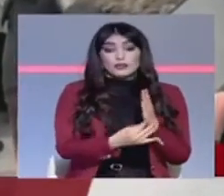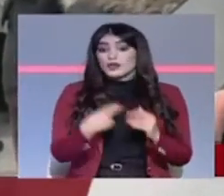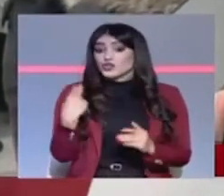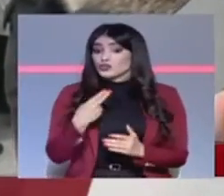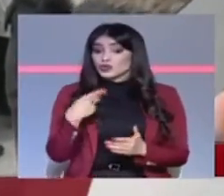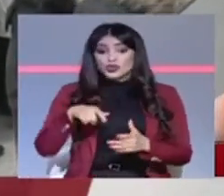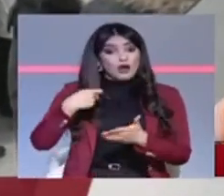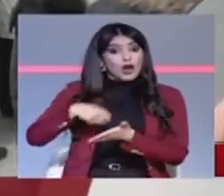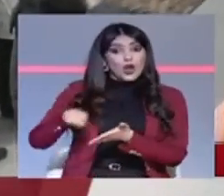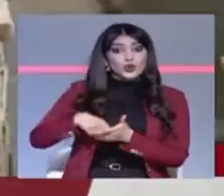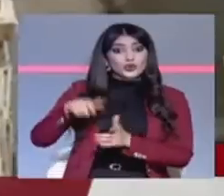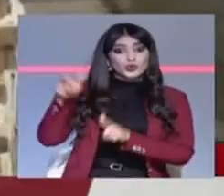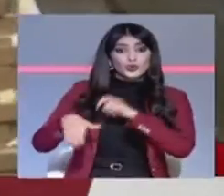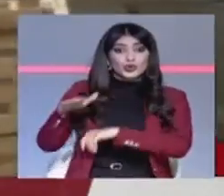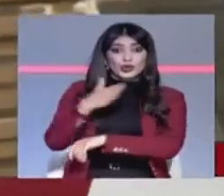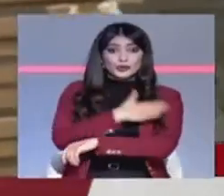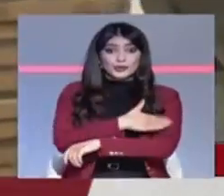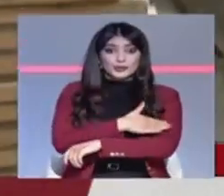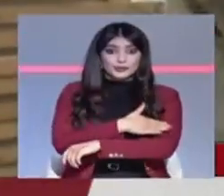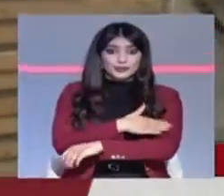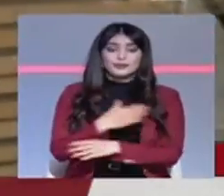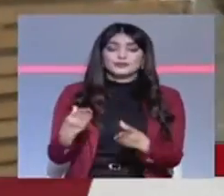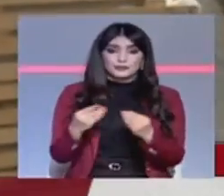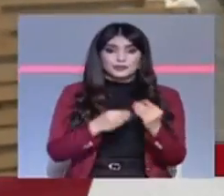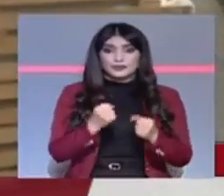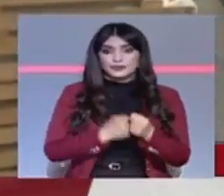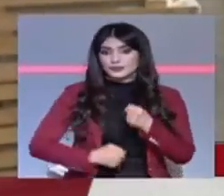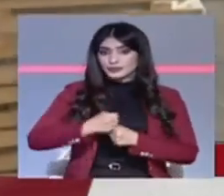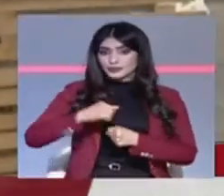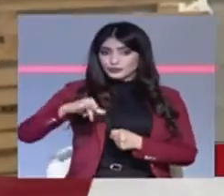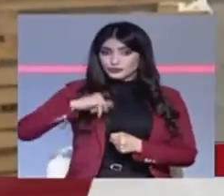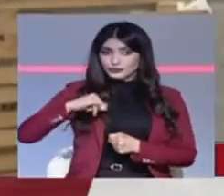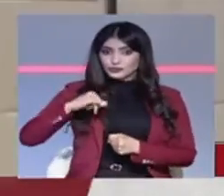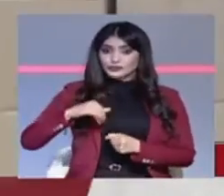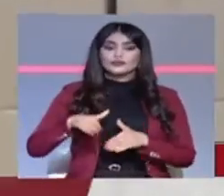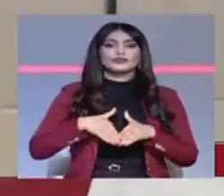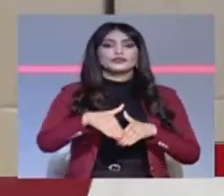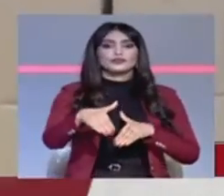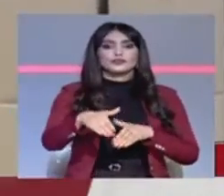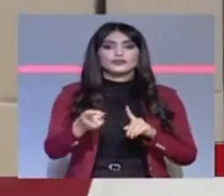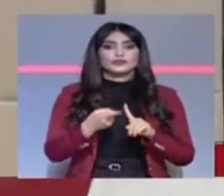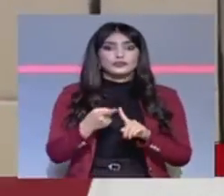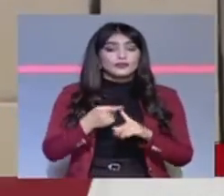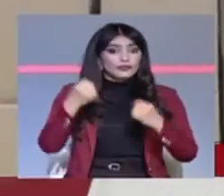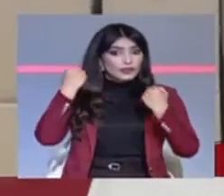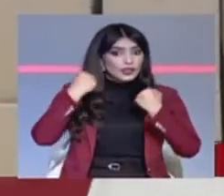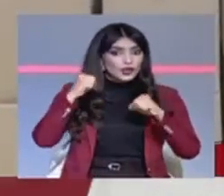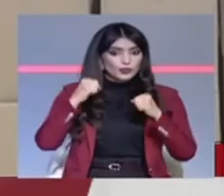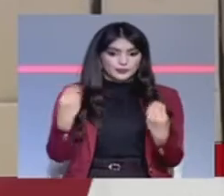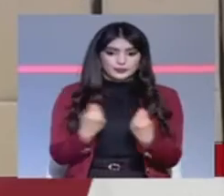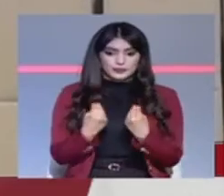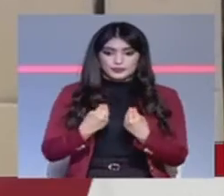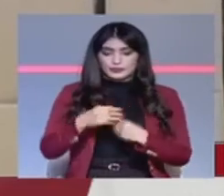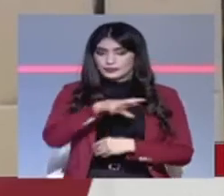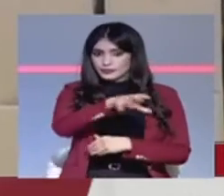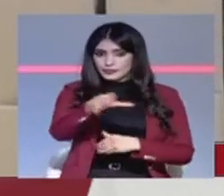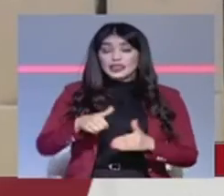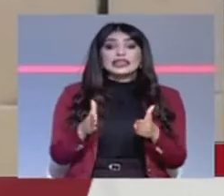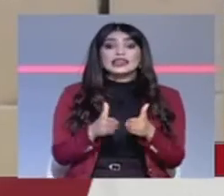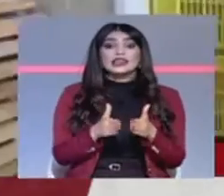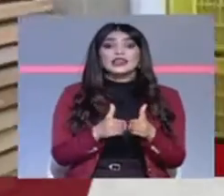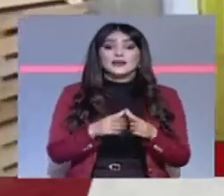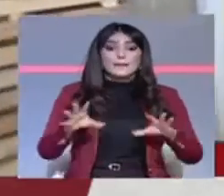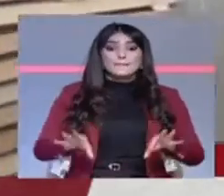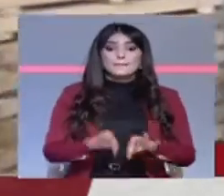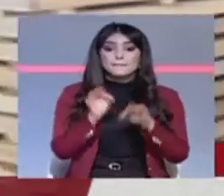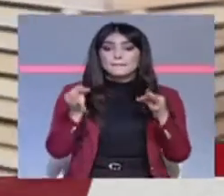خلصنا عدد من الباحثين الشبان يواصلون تحركاتهم الاحتجاجيه بالجهه مطالبين الحكومه بايجاد